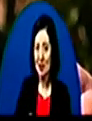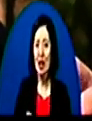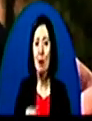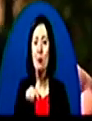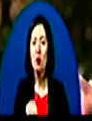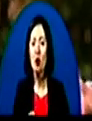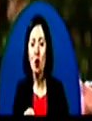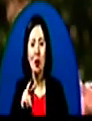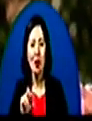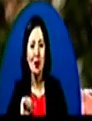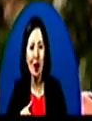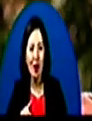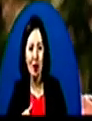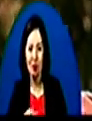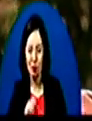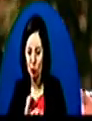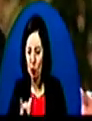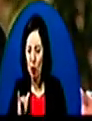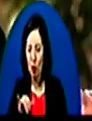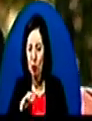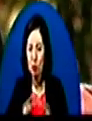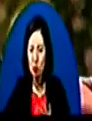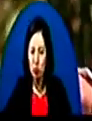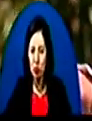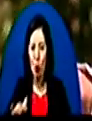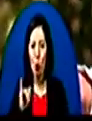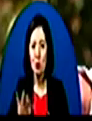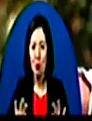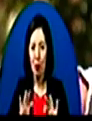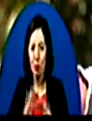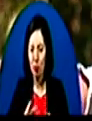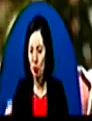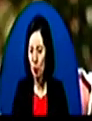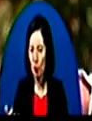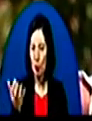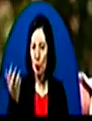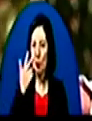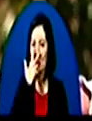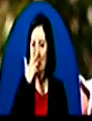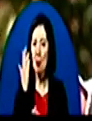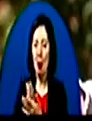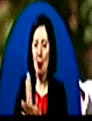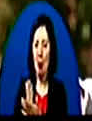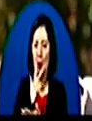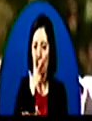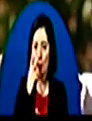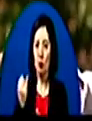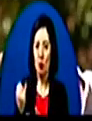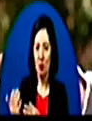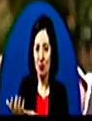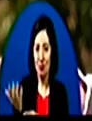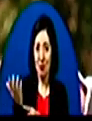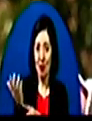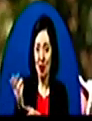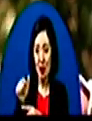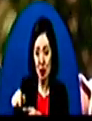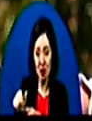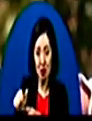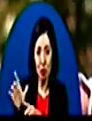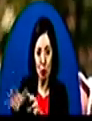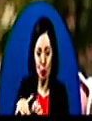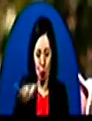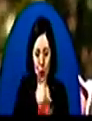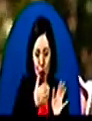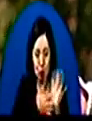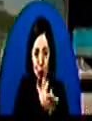лаг усгүйжүүлэх байгууламж гэсэн энэ дээр бас үнэр одоо гарж байгаа агаарлуу. А энэ дээр нь бас одоо улсын төсвөөр